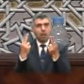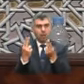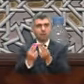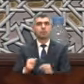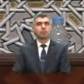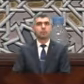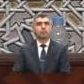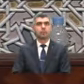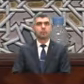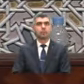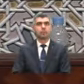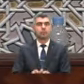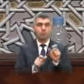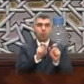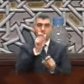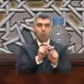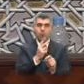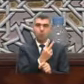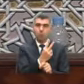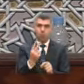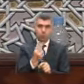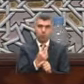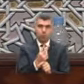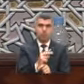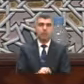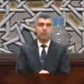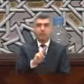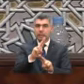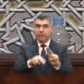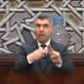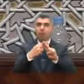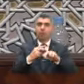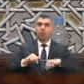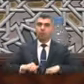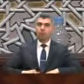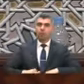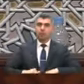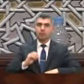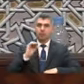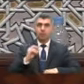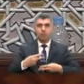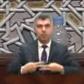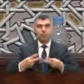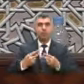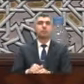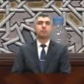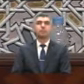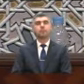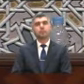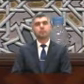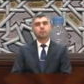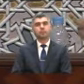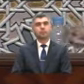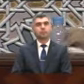أقترح السيدات والسادة النواب طرحهما دفعة واحدة لينال جوابا موحدا من لدن السيدة الوزيرة.